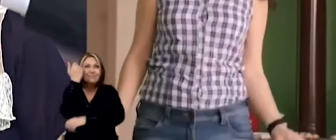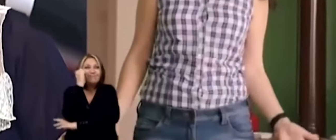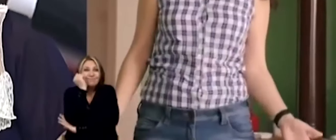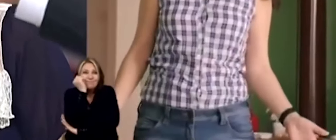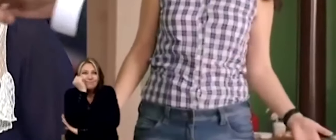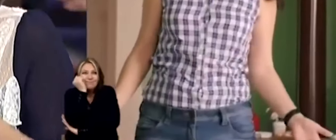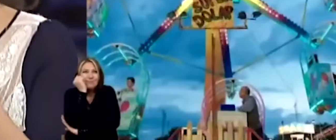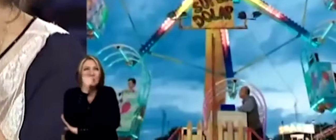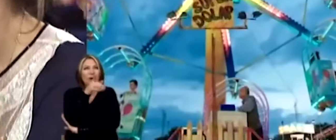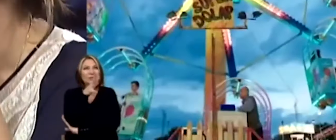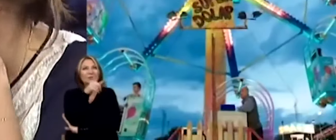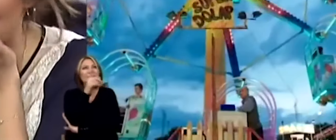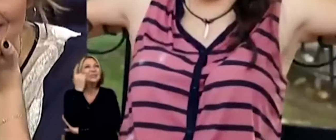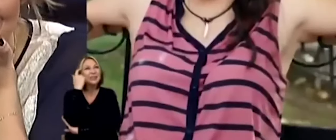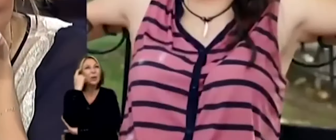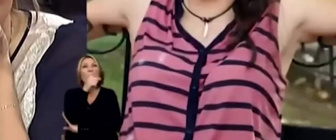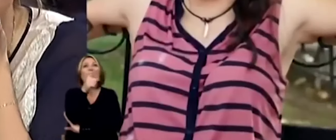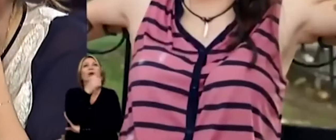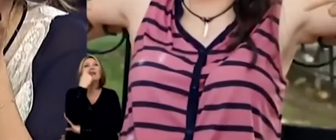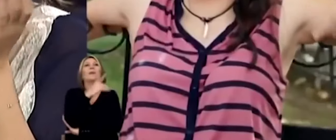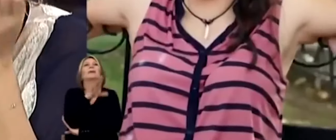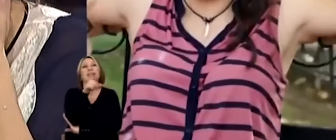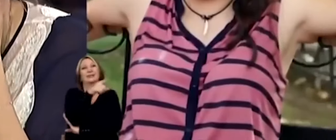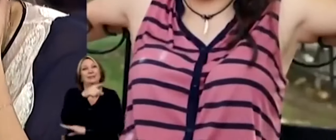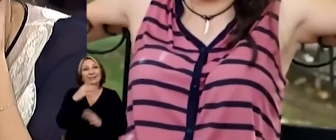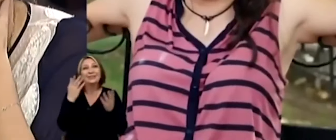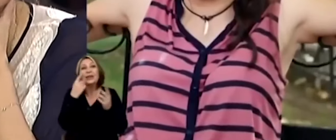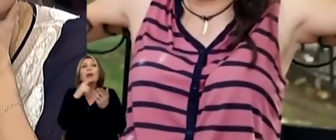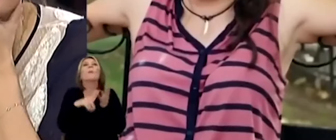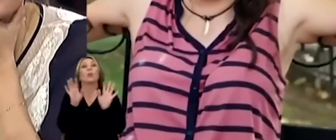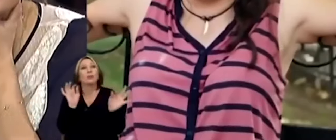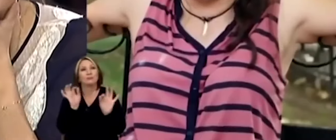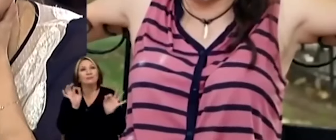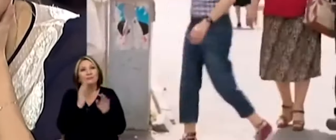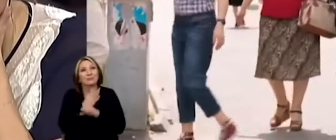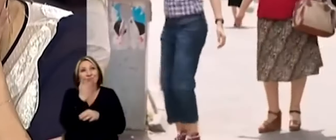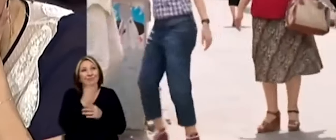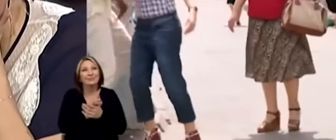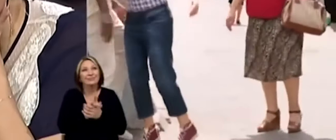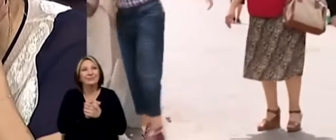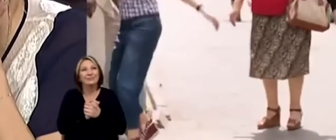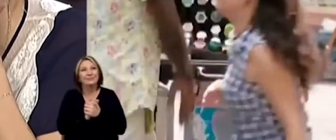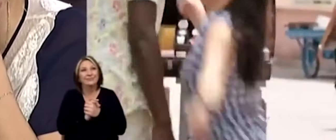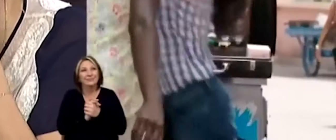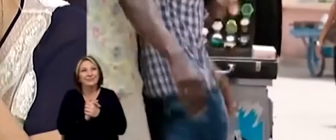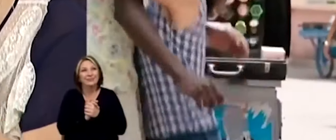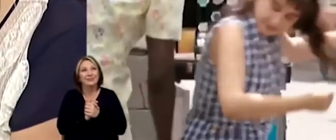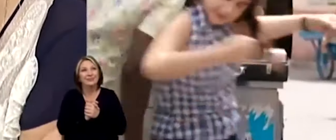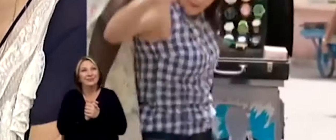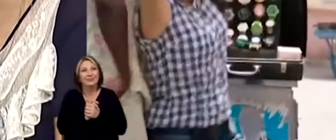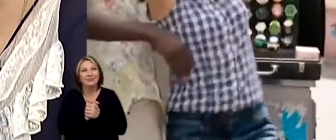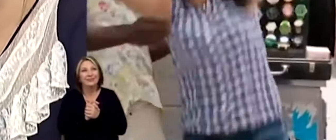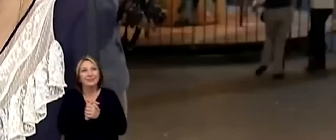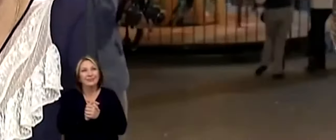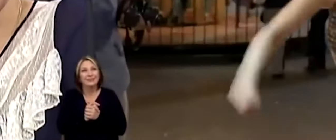kadar acayipsin ki ben yani. Seni tanırlar ama senin ne olduğuna inanmazlar. Doğru. İnanmıyorlar zaten. Baksana. Çok acayip bir şey hakikaten. Ne değişti?